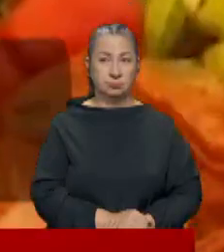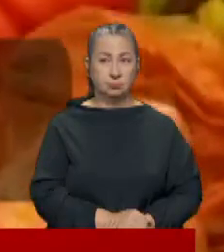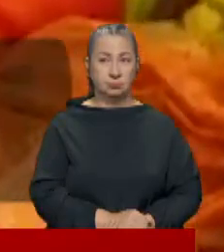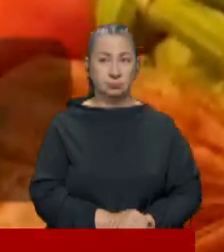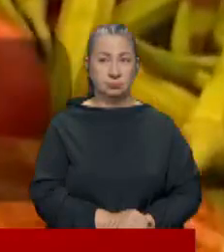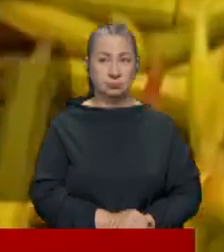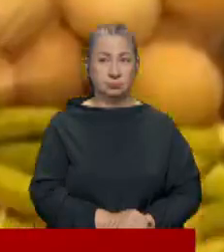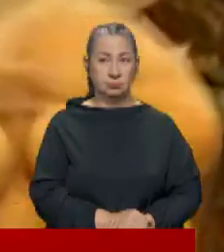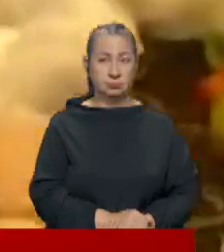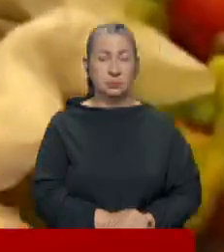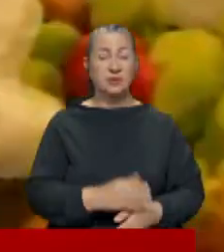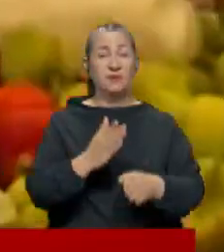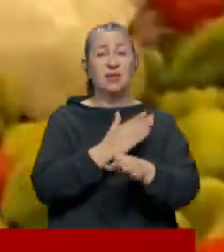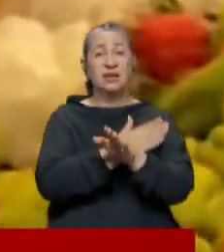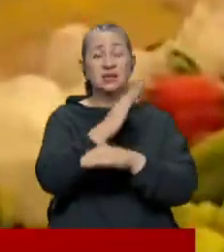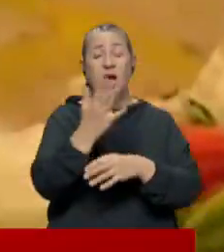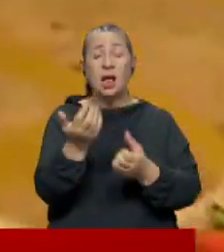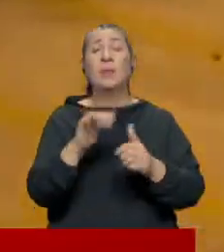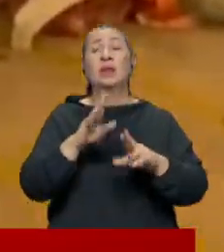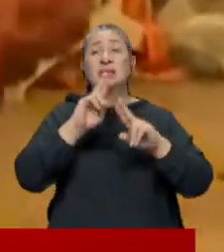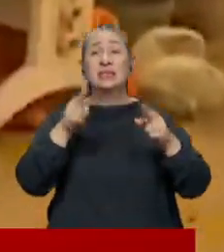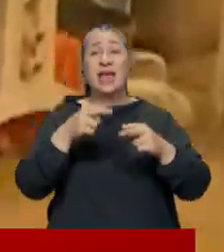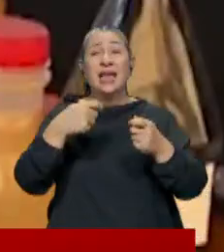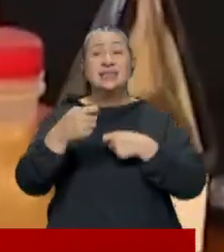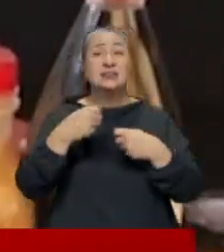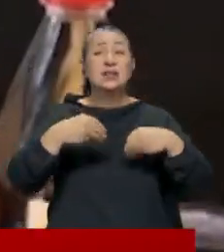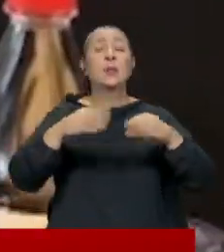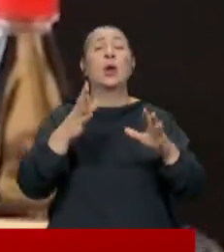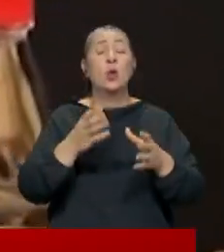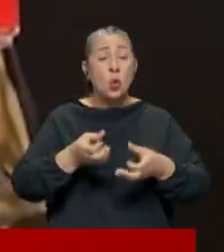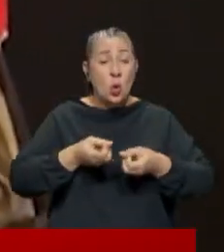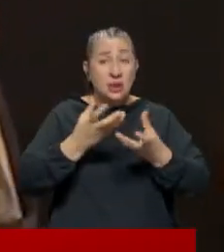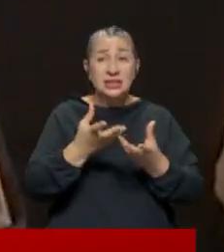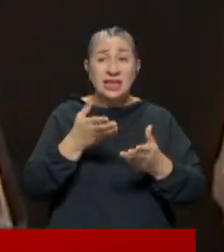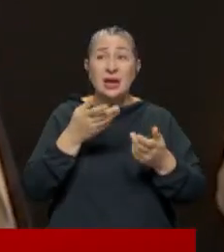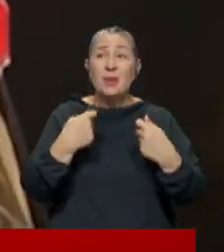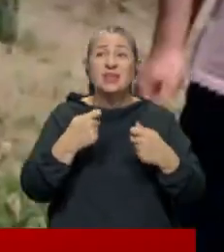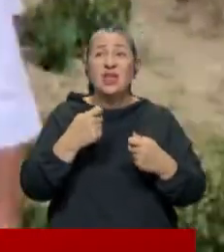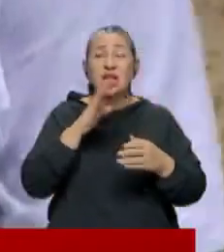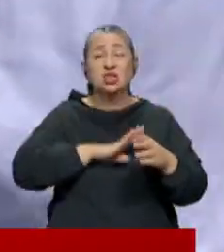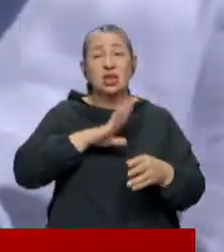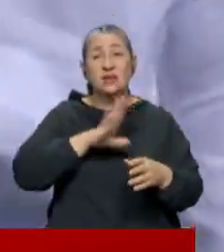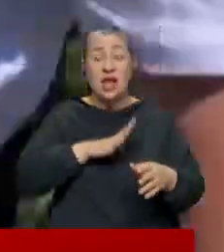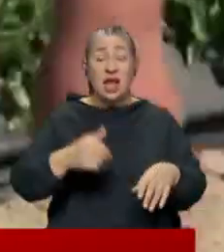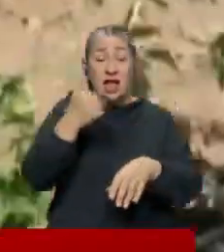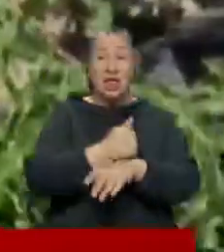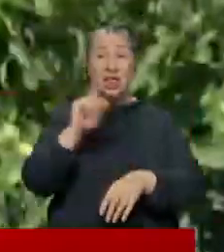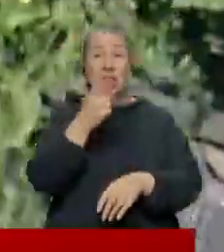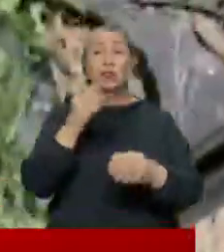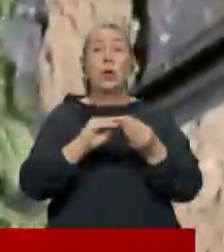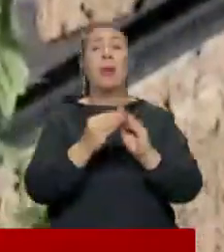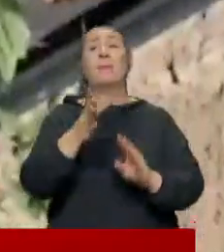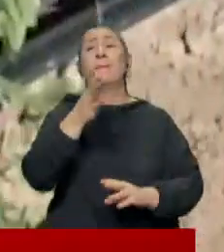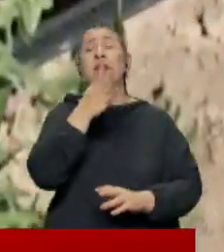yazık. Satana da yazık. Vatandaş alamamaktan, esnaf satamamaktan, üretici girdi maliyetlerinden şikayet ediyor. İktidar sorunları biliyoruz